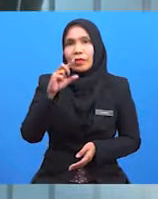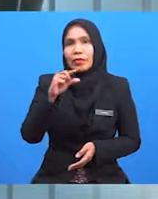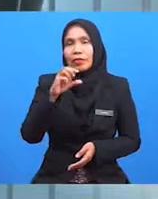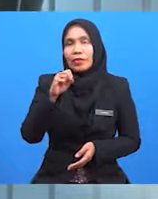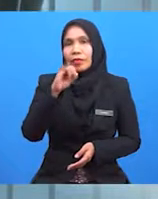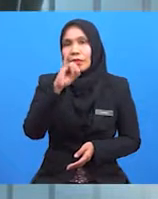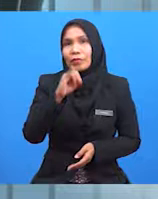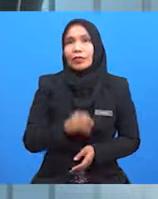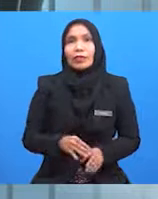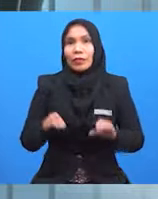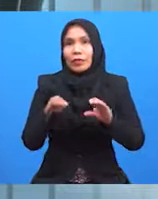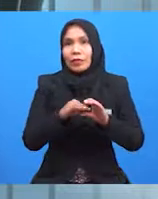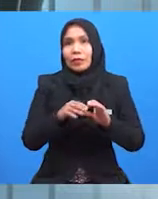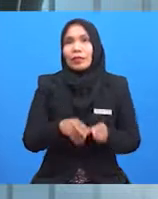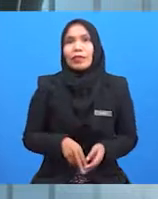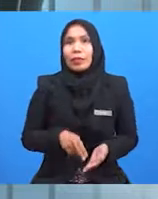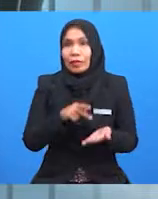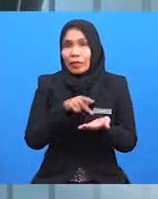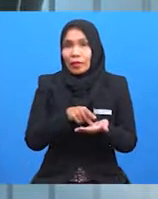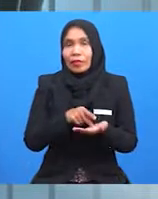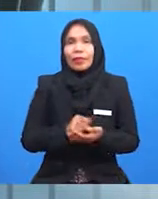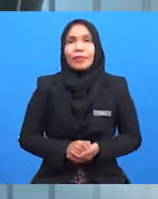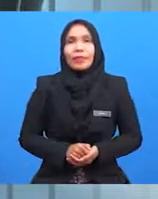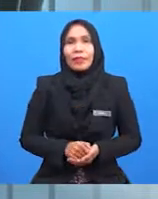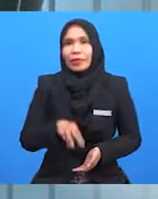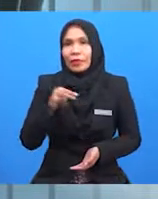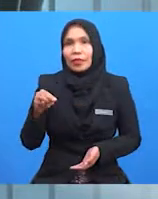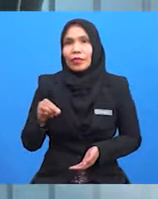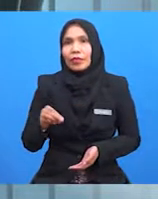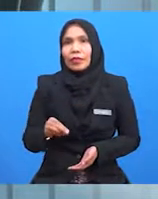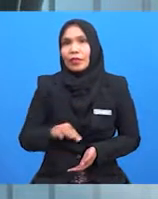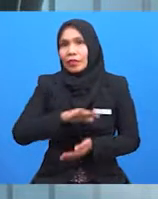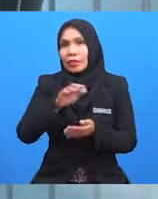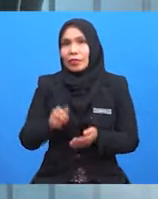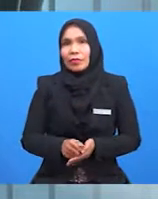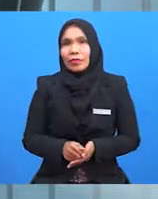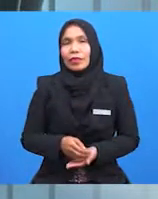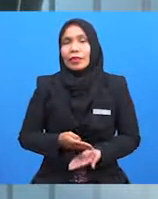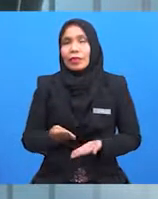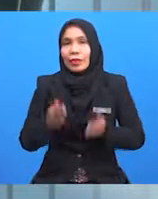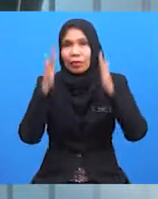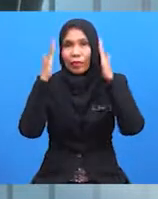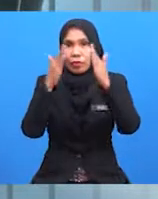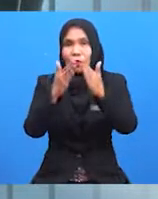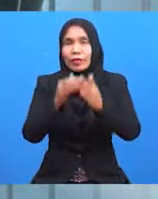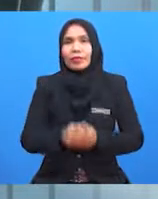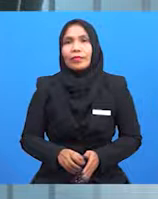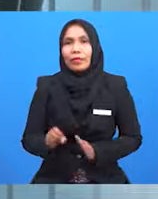Jadi, saya berharap murid-murid akan memberi tumpuan sepenuhnya semasa penerangan saya